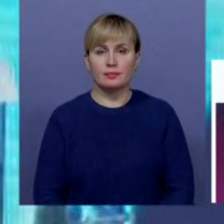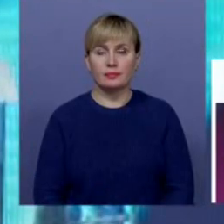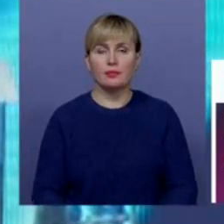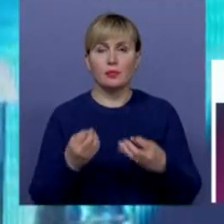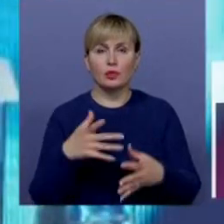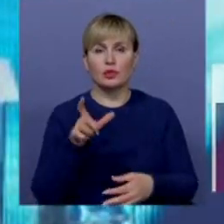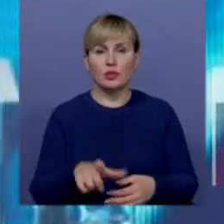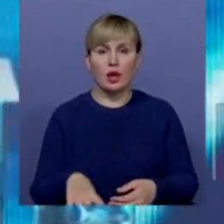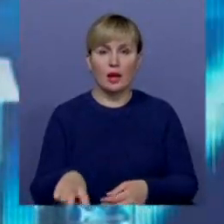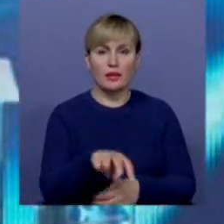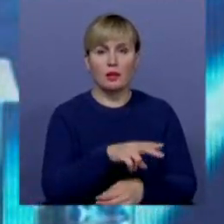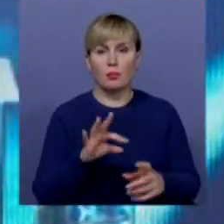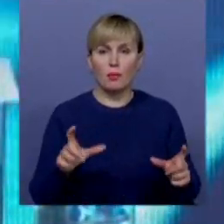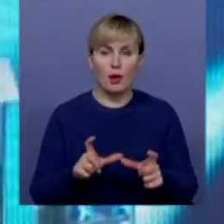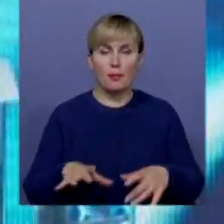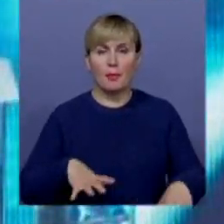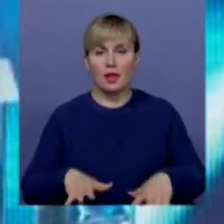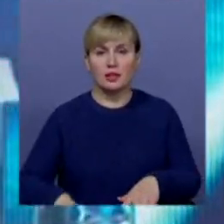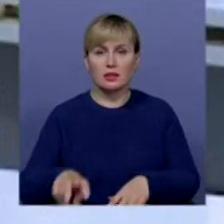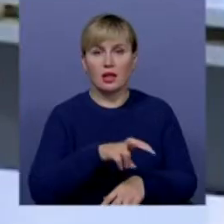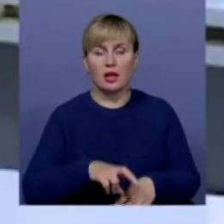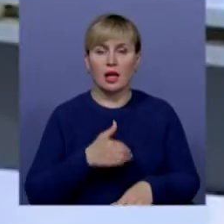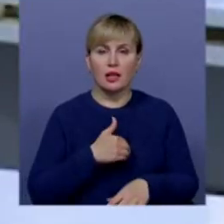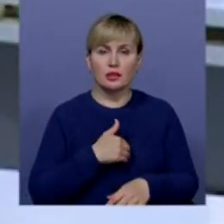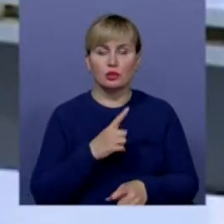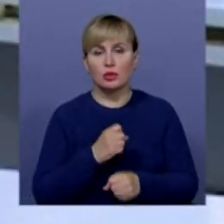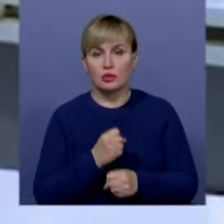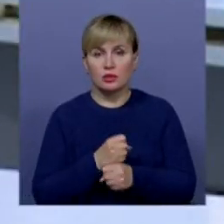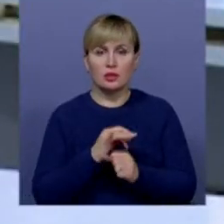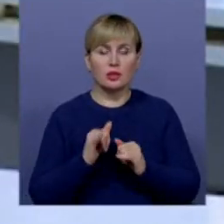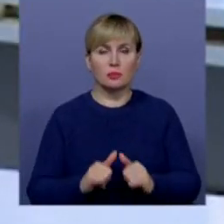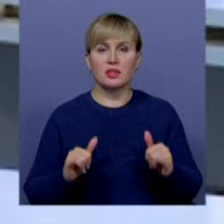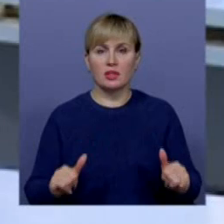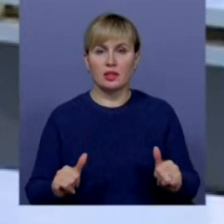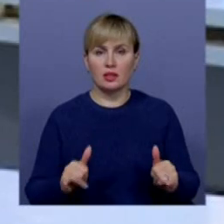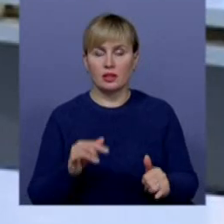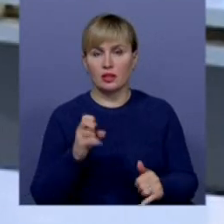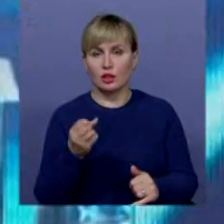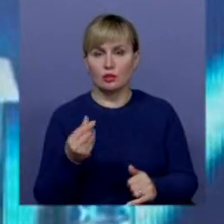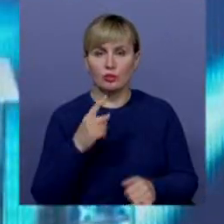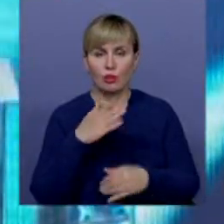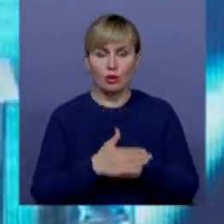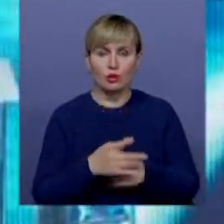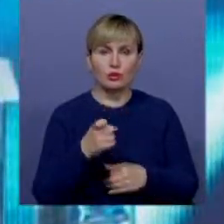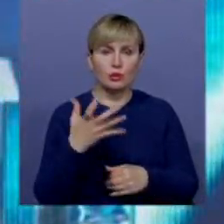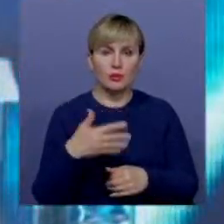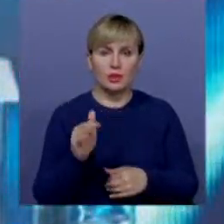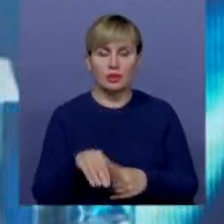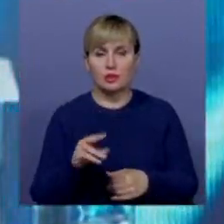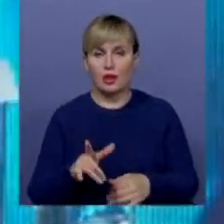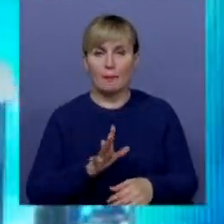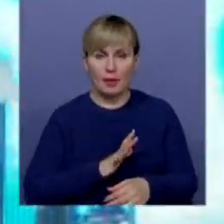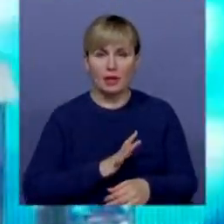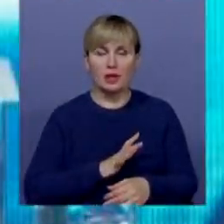Просто человек ходил по магазинам, по базарам, пытался что произвел, то и распространить. На сумму порядка 150 тысяч тенге